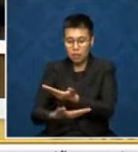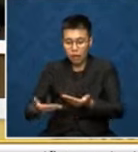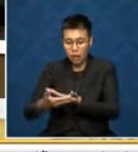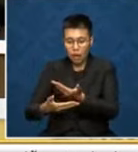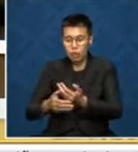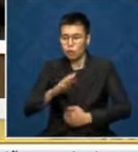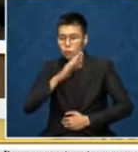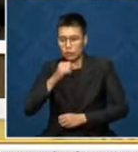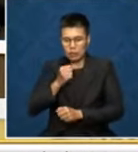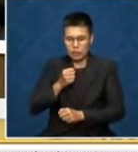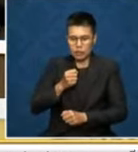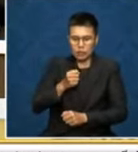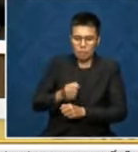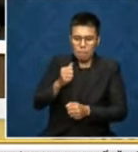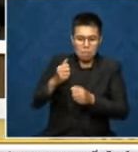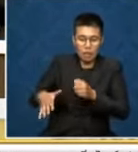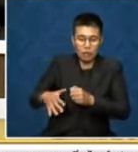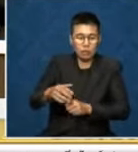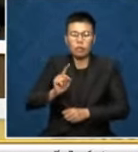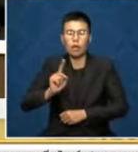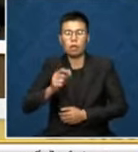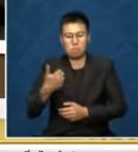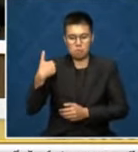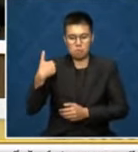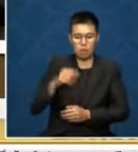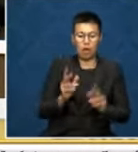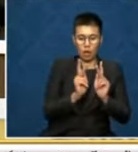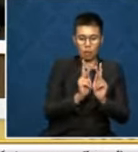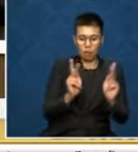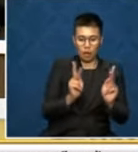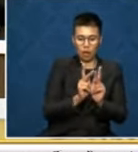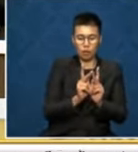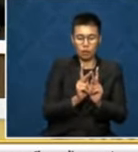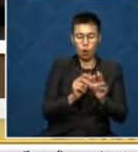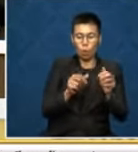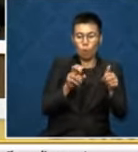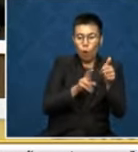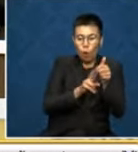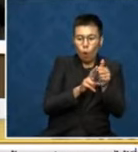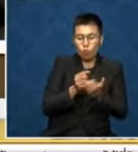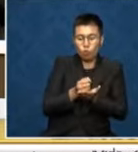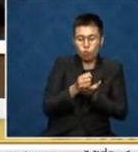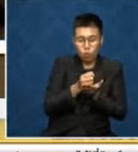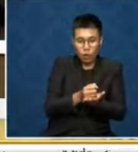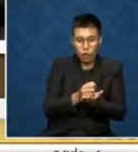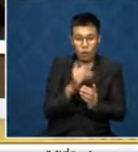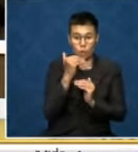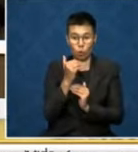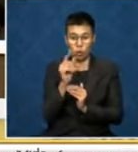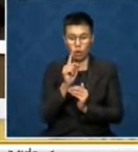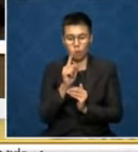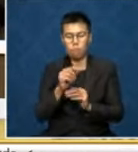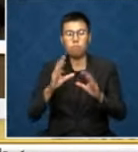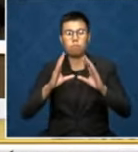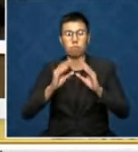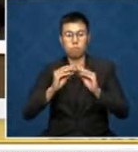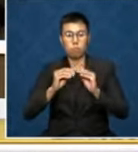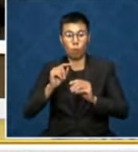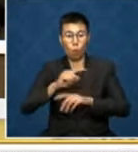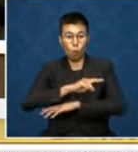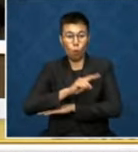กรรมาธิการขึ้นมาถ้าตั้งกรรมาธิการวิสามัญจริงๆเนี่ยกำหนดไปเลยได้ไหมครับว่าให้ประชุมในวันศุกร์